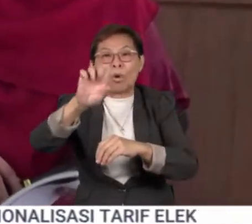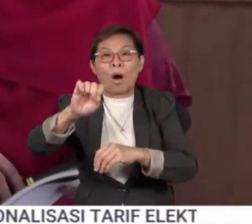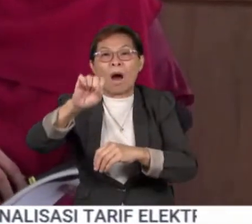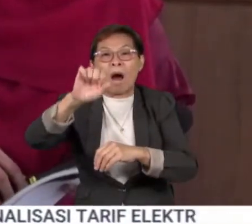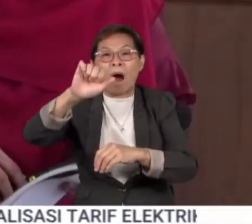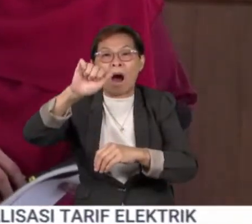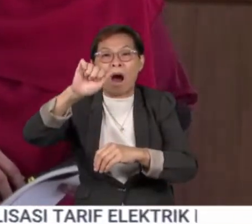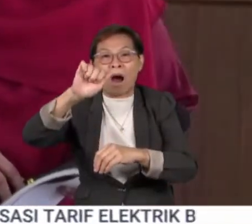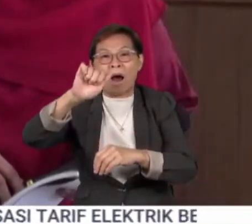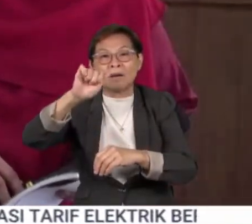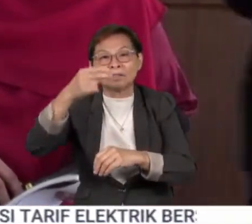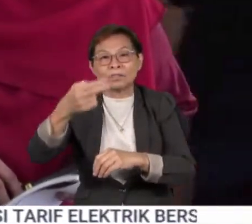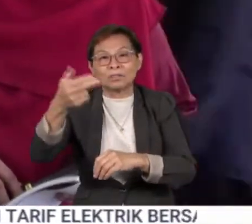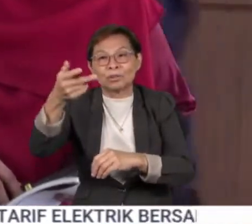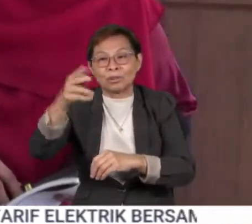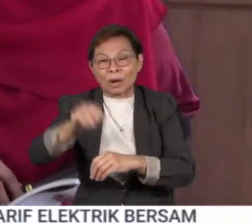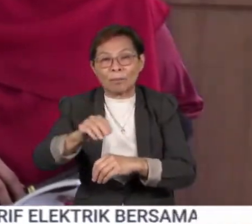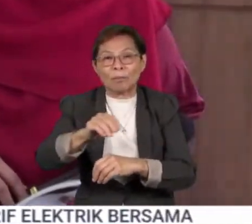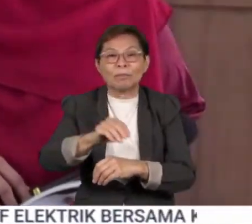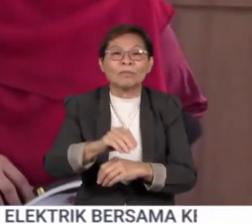Muhammad Noh, RTN.